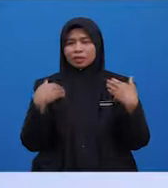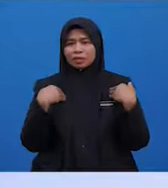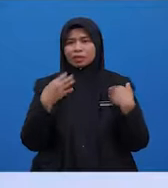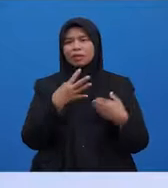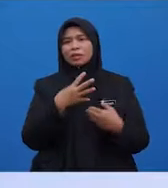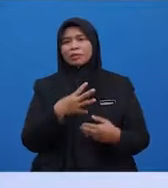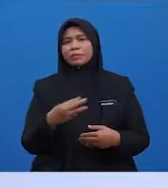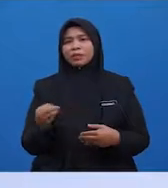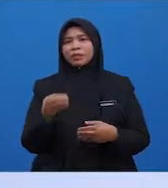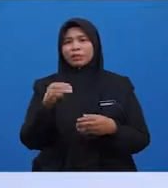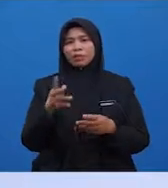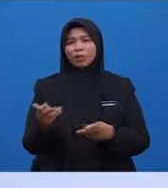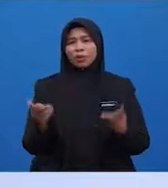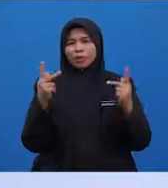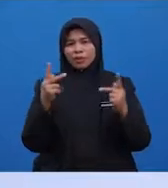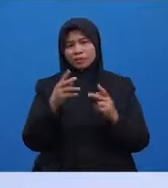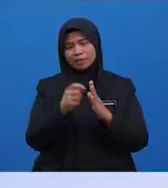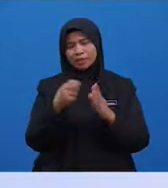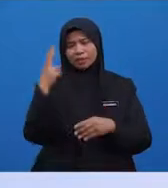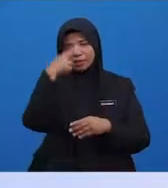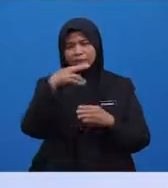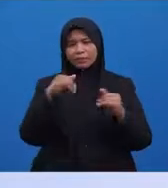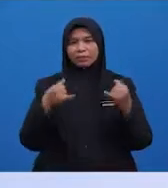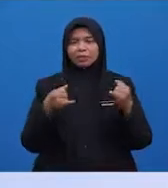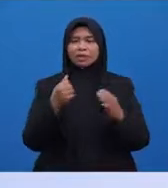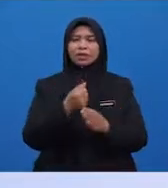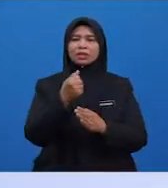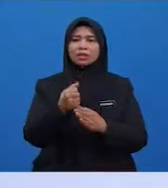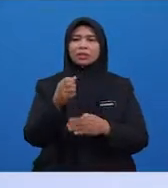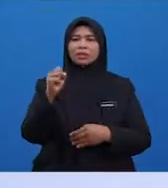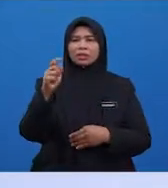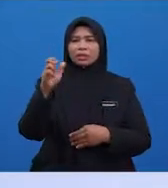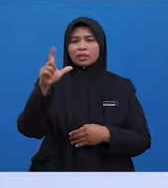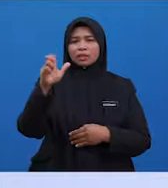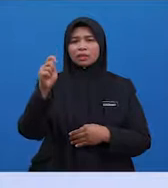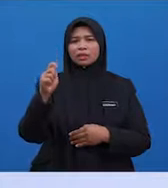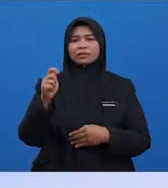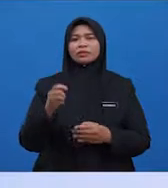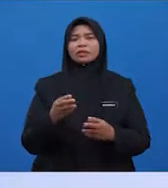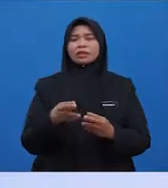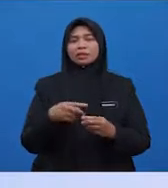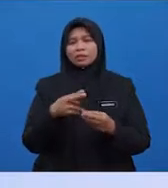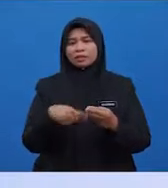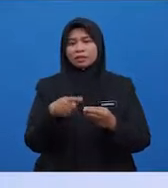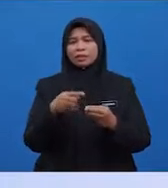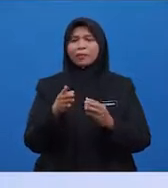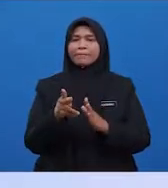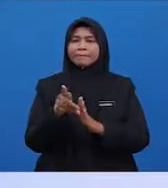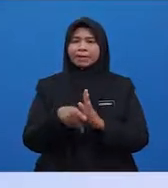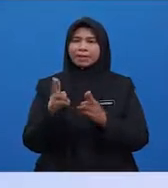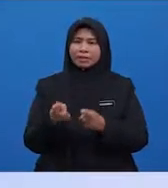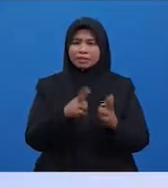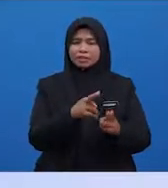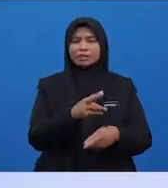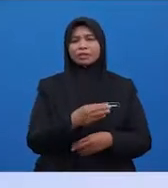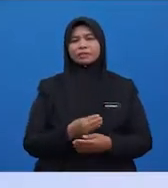terhadap pemain-pemain ataupun atlet-atletnya, sama ada daripada aspek perancangan mahupun